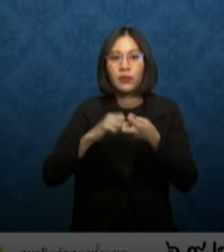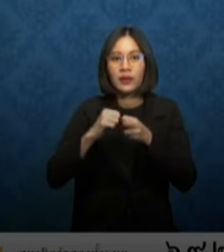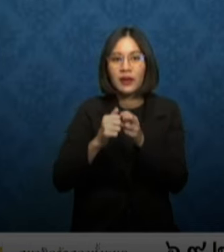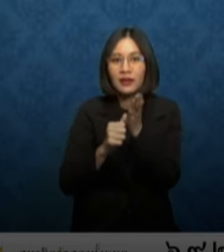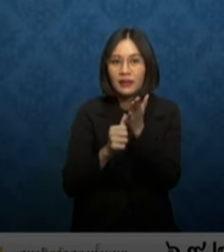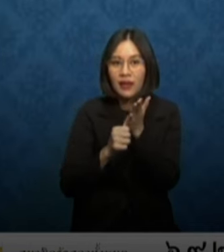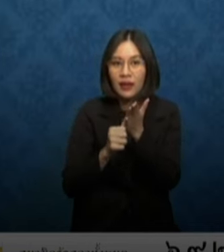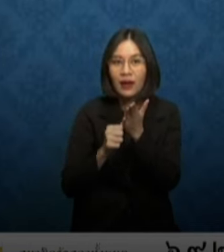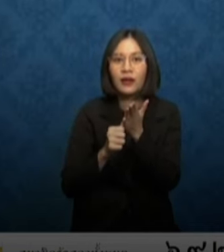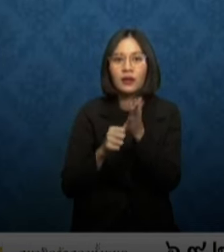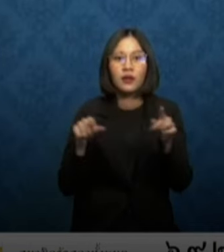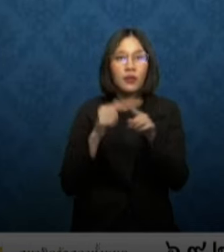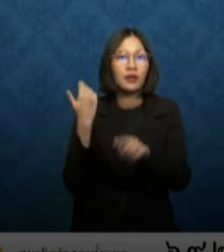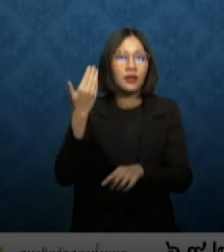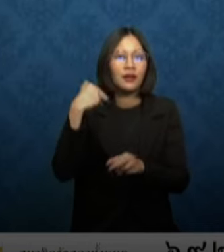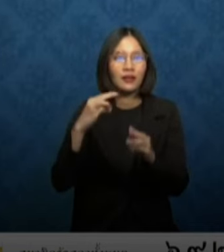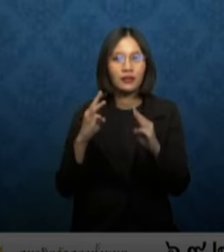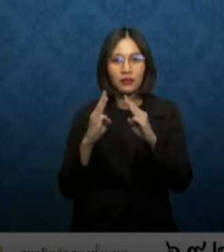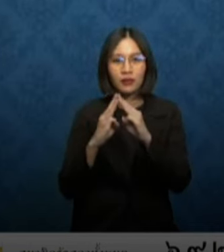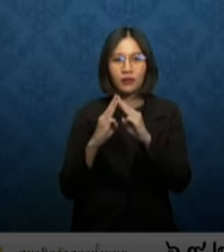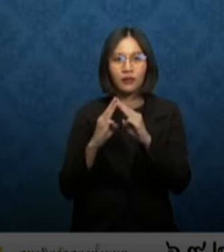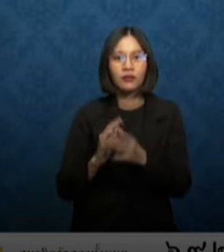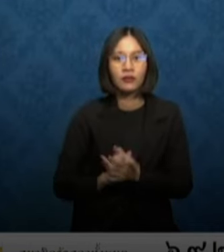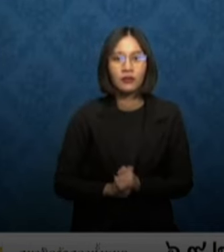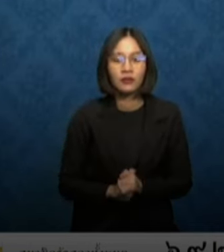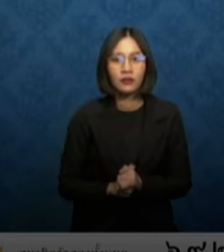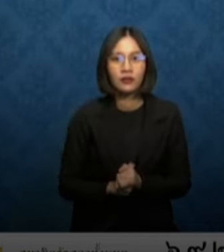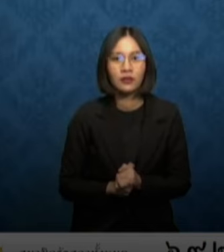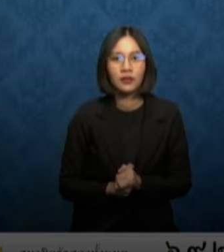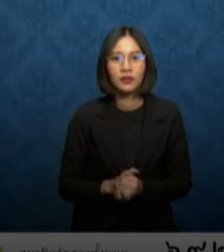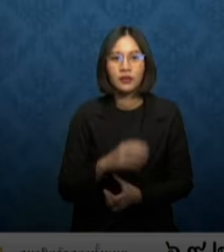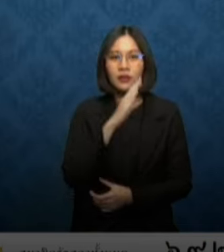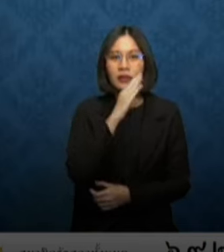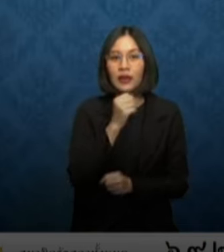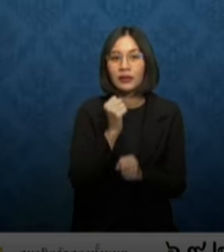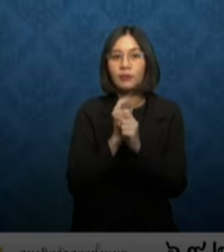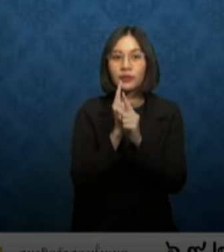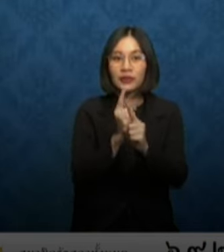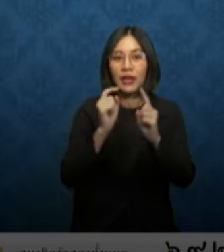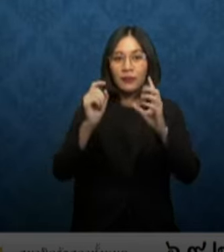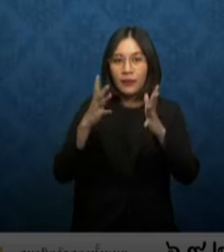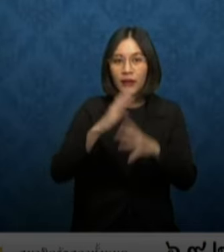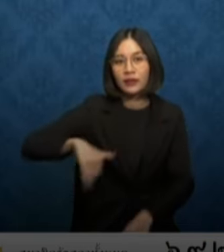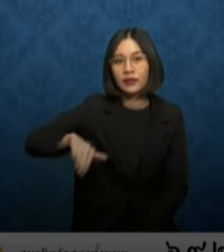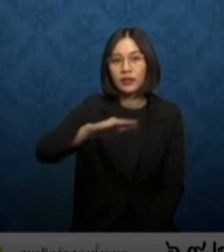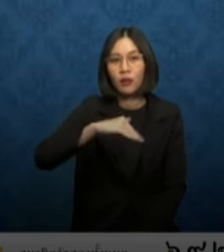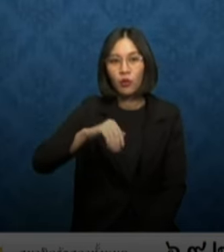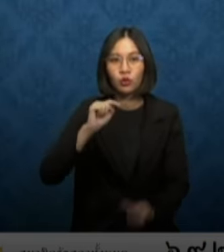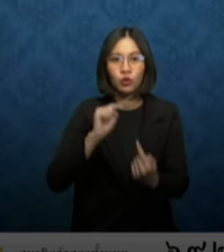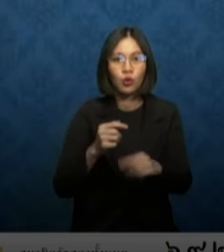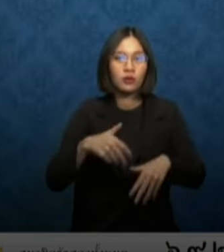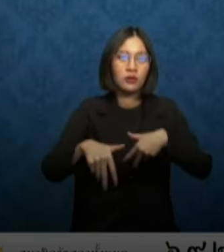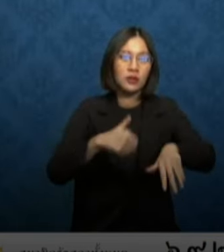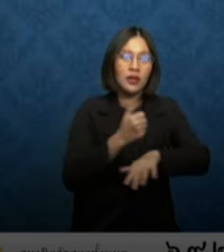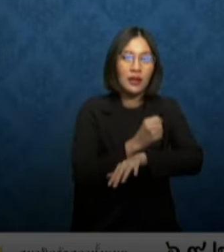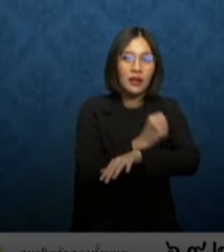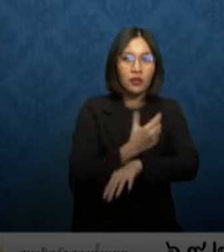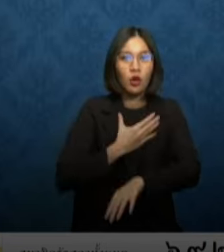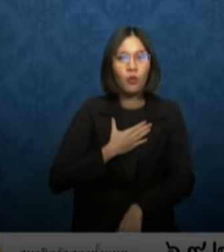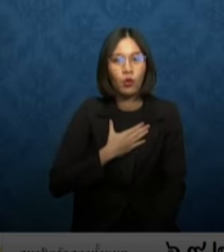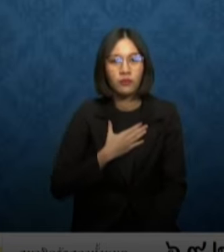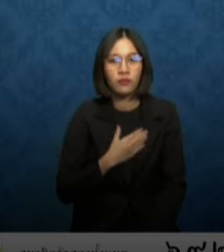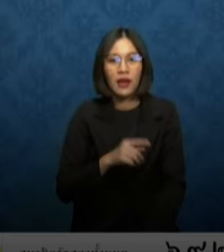แรงงานอย่างที่เคยได้สัญญาไว้หากไม่เป็นเช่นนั้นพวกท่านอาจจะถูกพี่น้องแรงงานของผมสาป